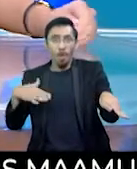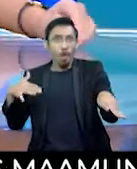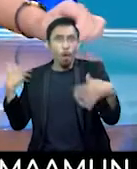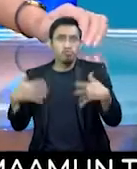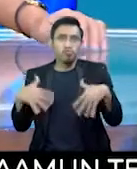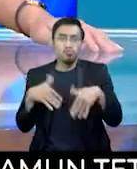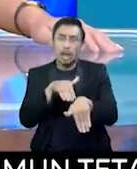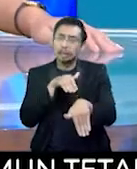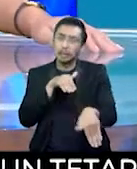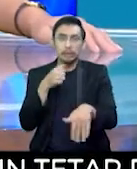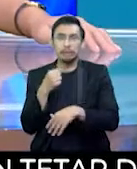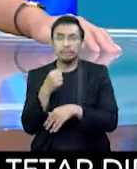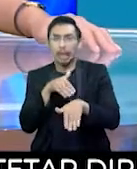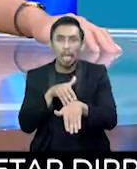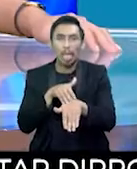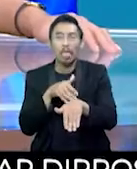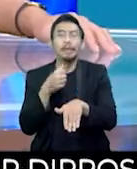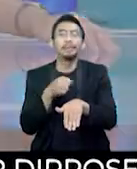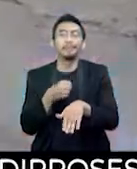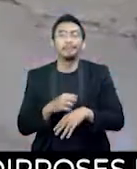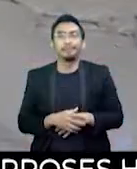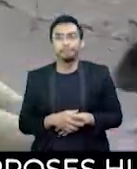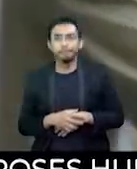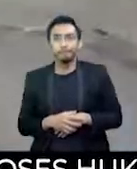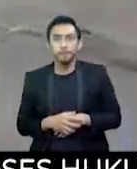dan mengakibatkan kemacetan.